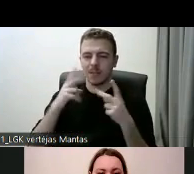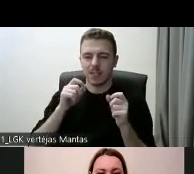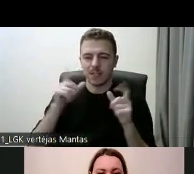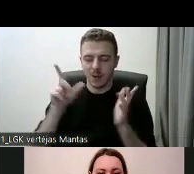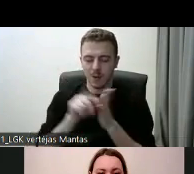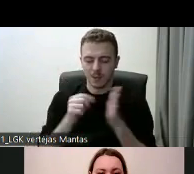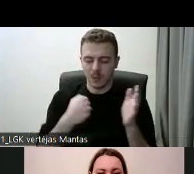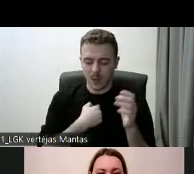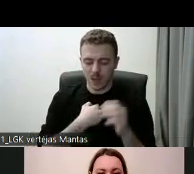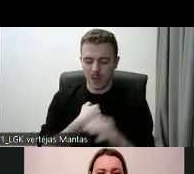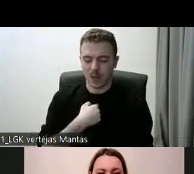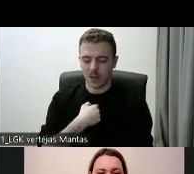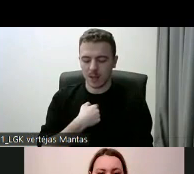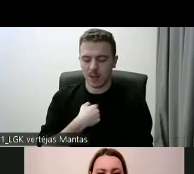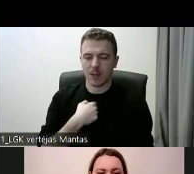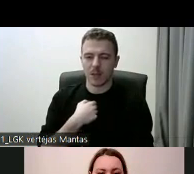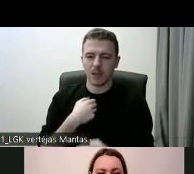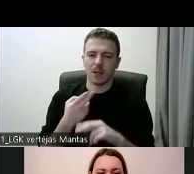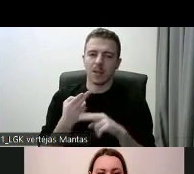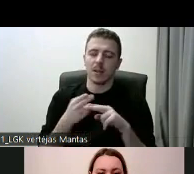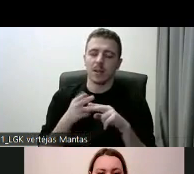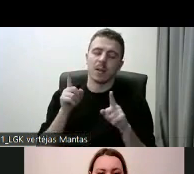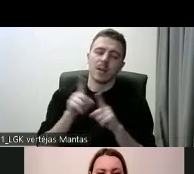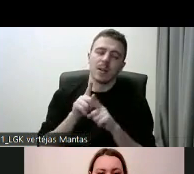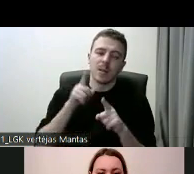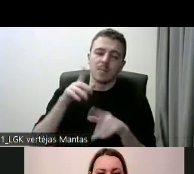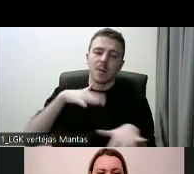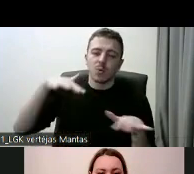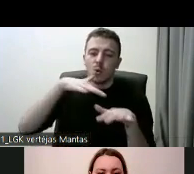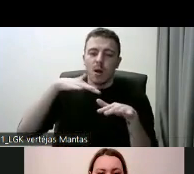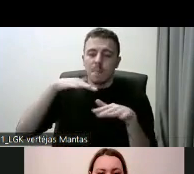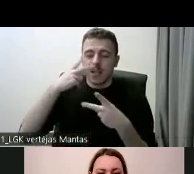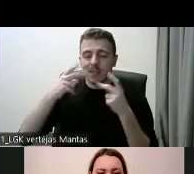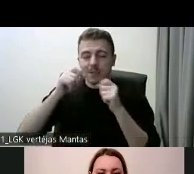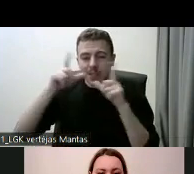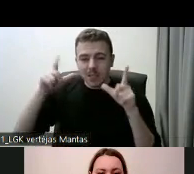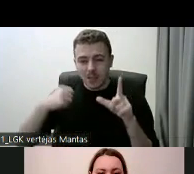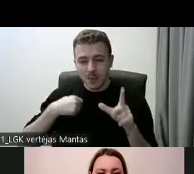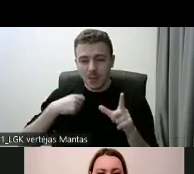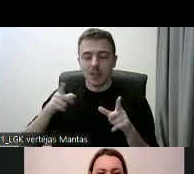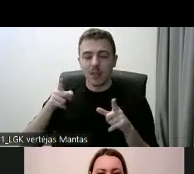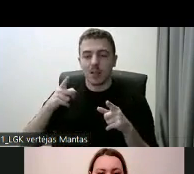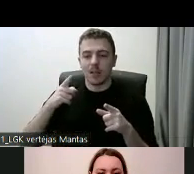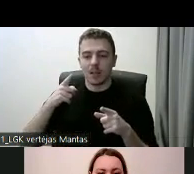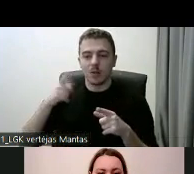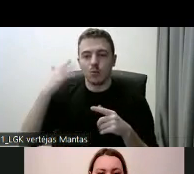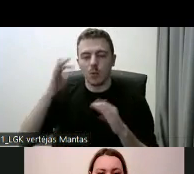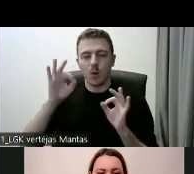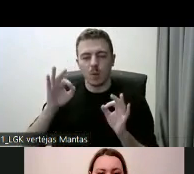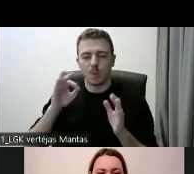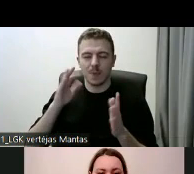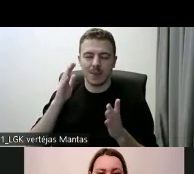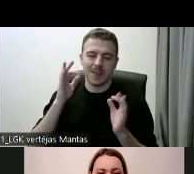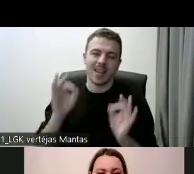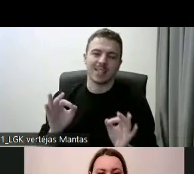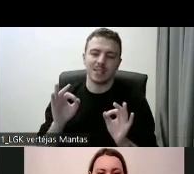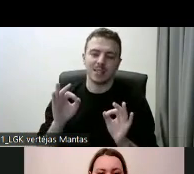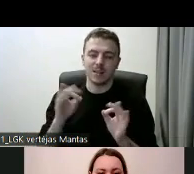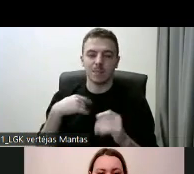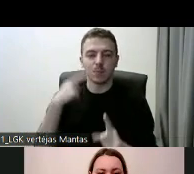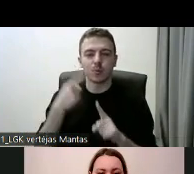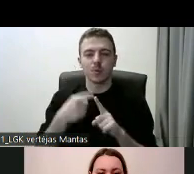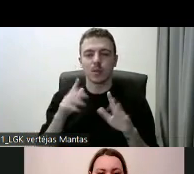tos mokyklos viziją, visos bendruomenės viziją. Ir ta vizija turi būti teisinga. Ko iš tikrųjų mes siekiame? Ar tai